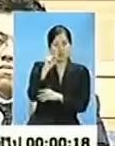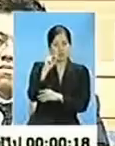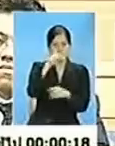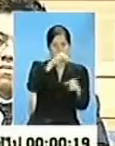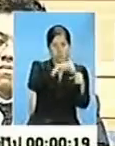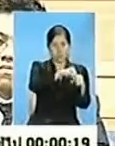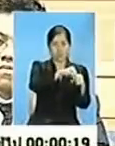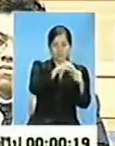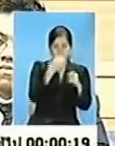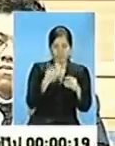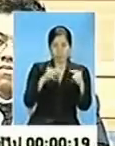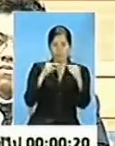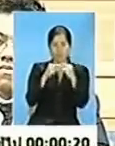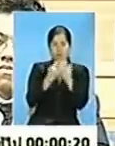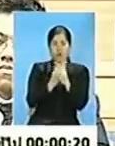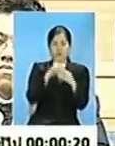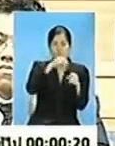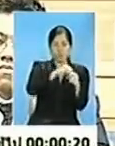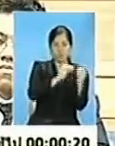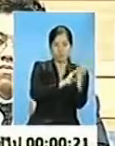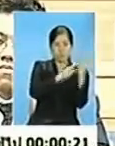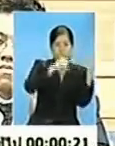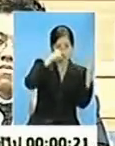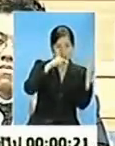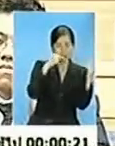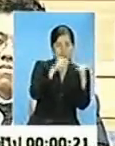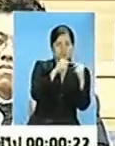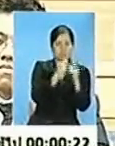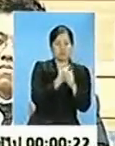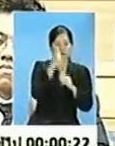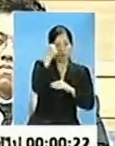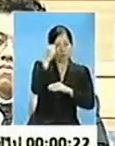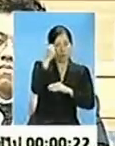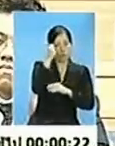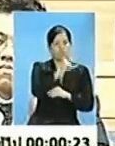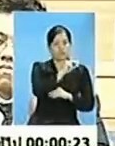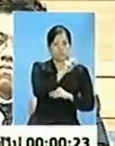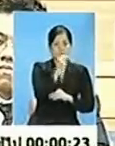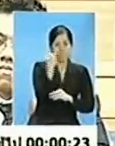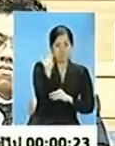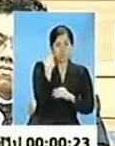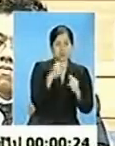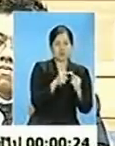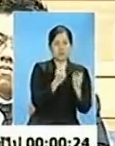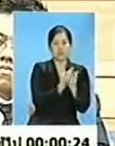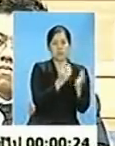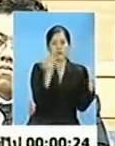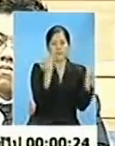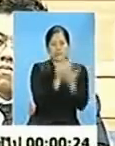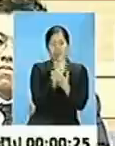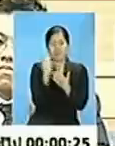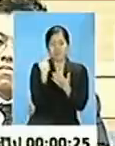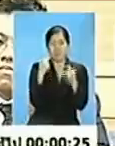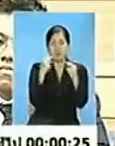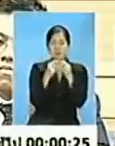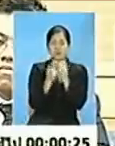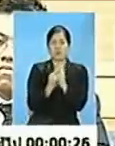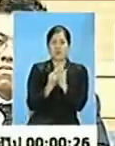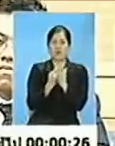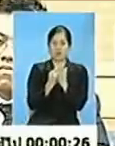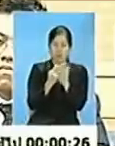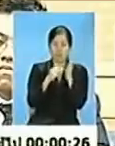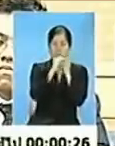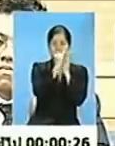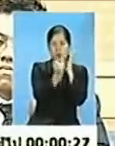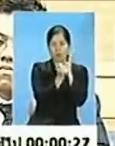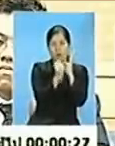การเข้ามาในราชอาณาจักร30วันแล้วต้องออกไปใหม่ครับออกไปผ่านจะไปผ่านด่านอลัญญประเทศจังหวัดสระแก้วเ